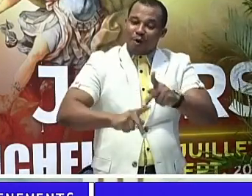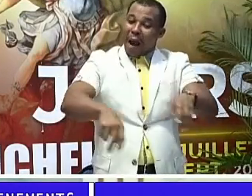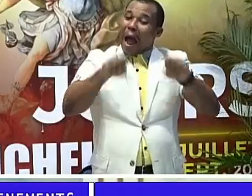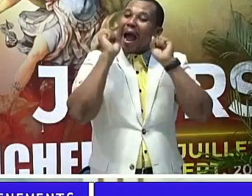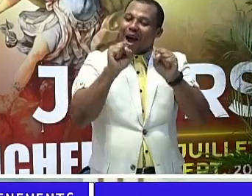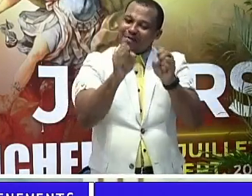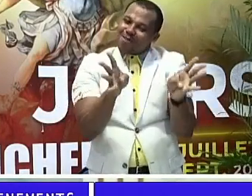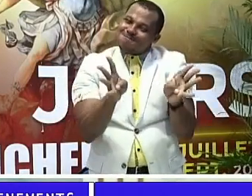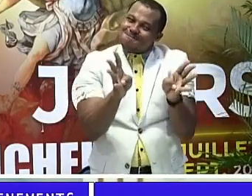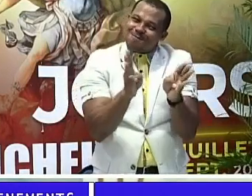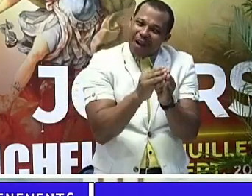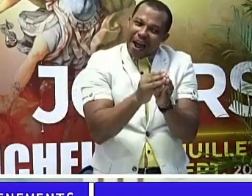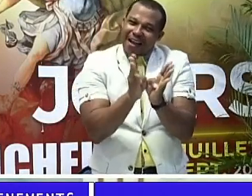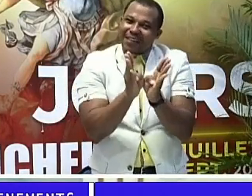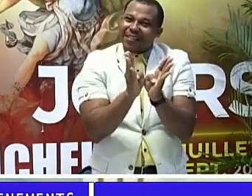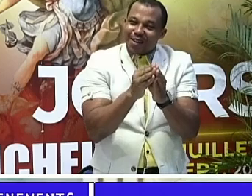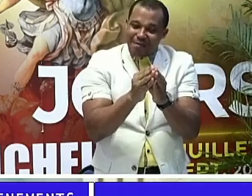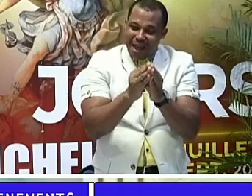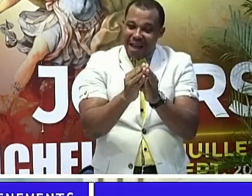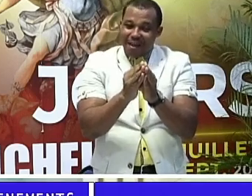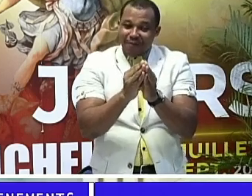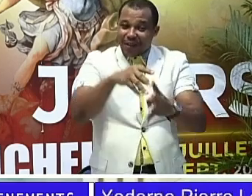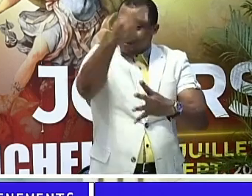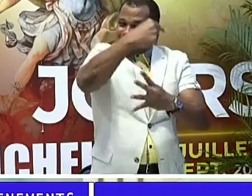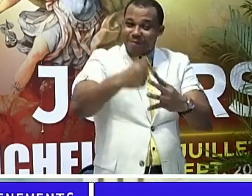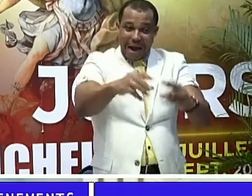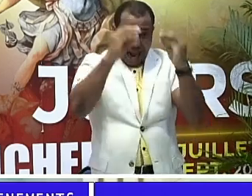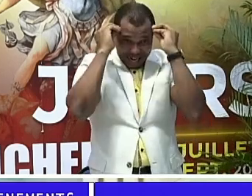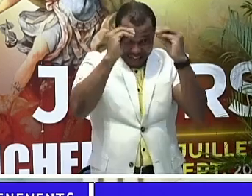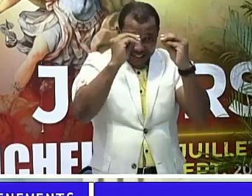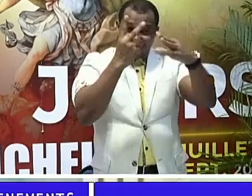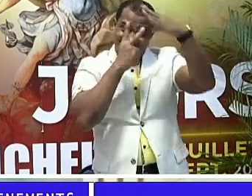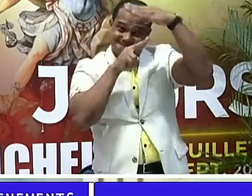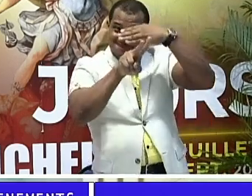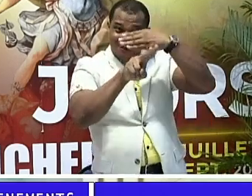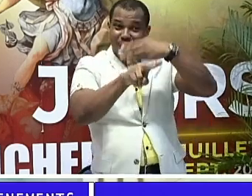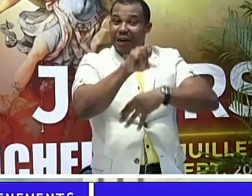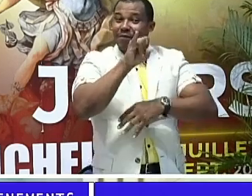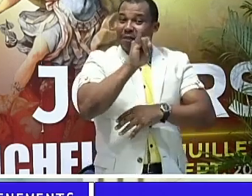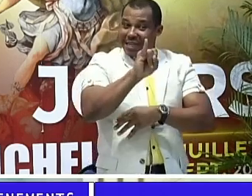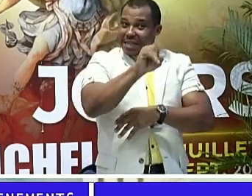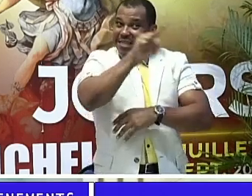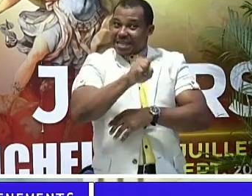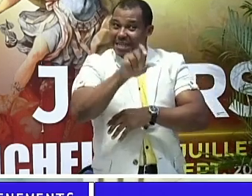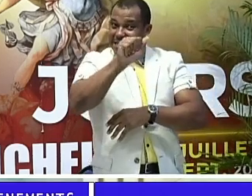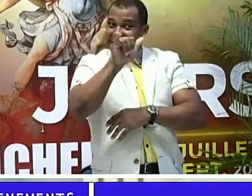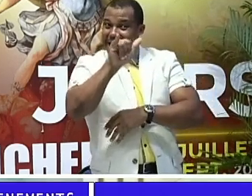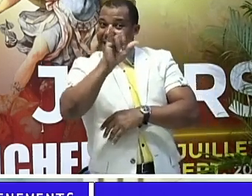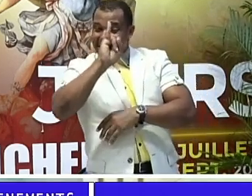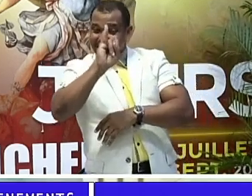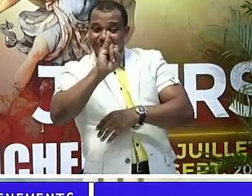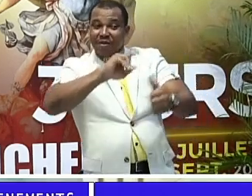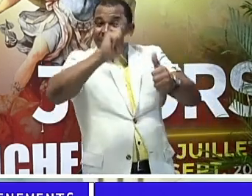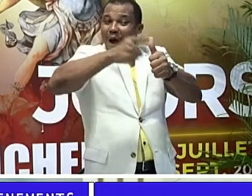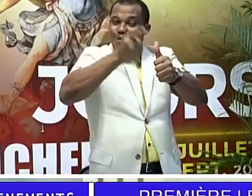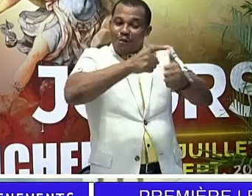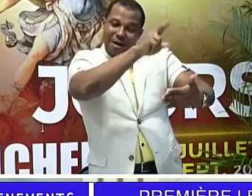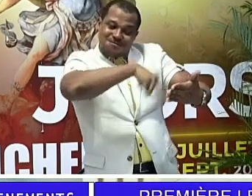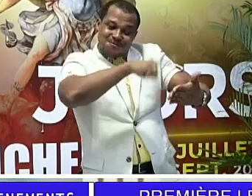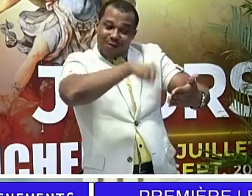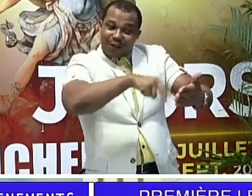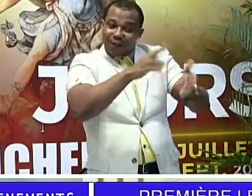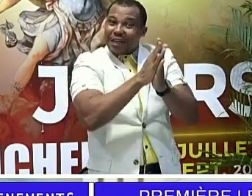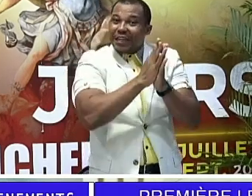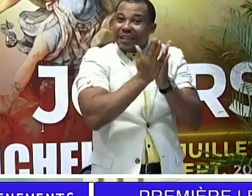rassemblés. C'est ce que nous enseigne le prophète Isaïe dans la première lecture tirée de son livre